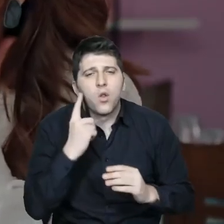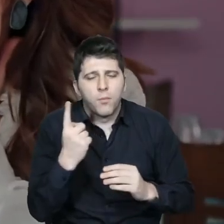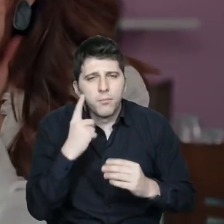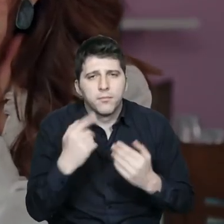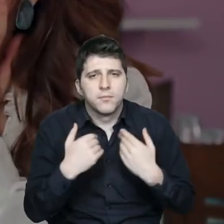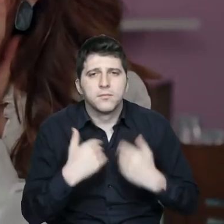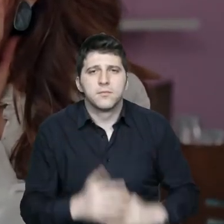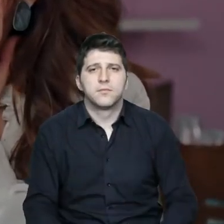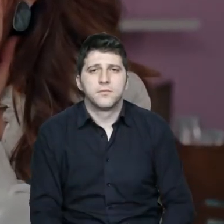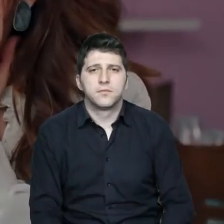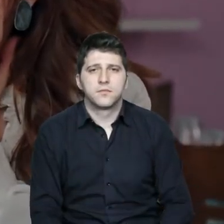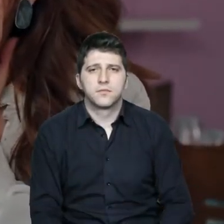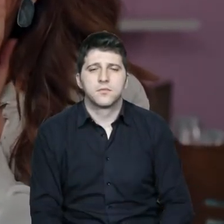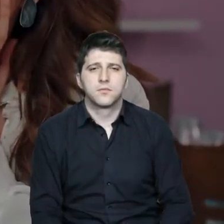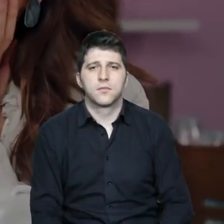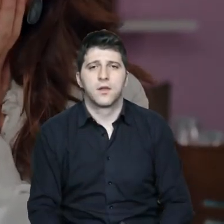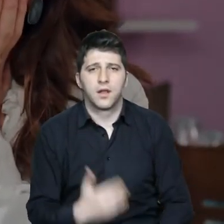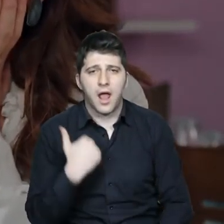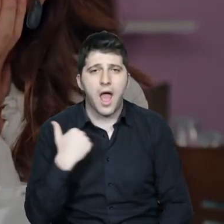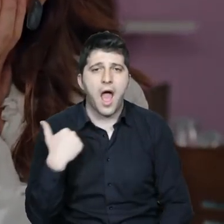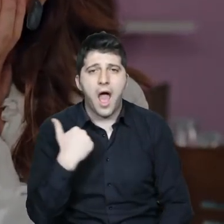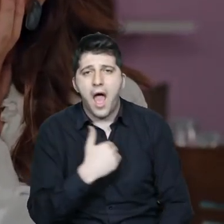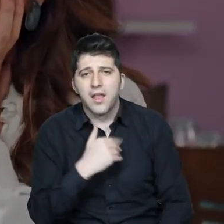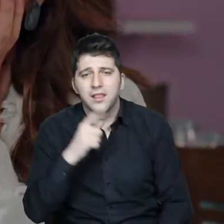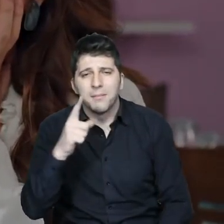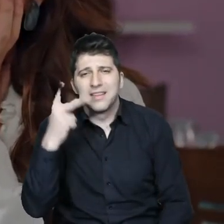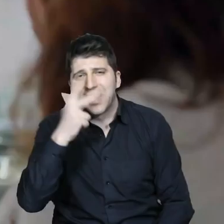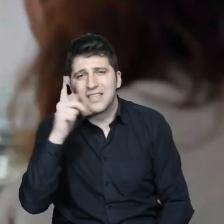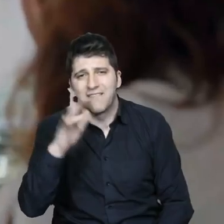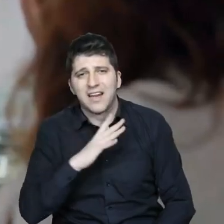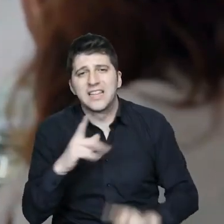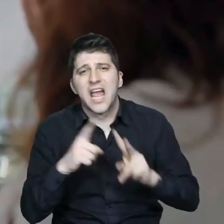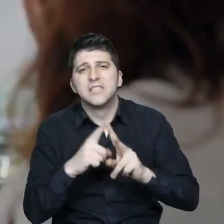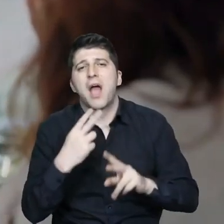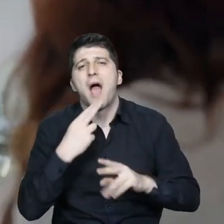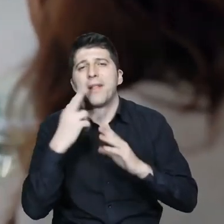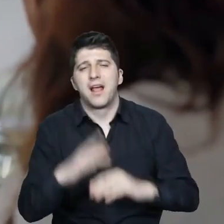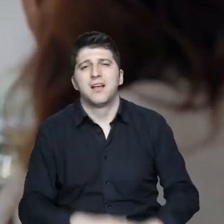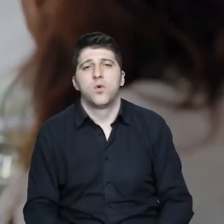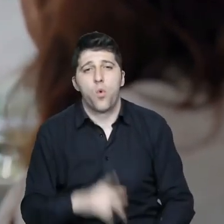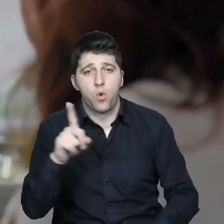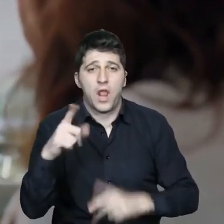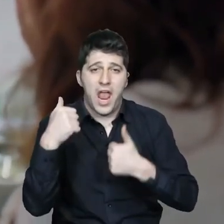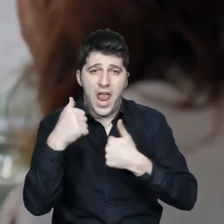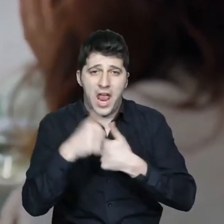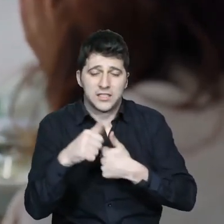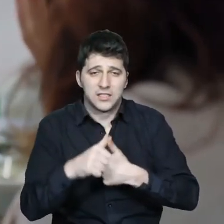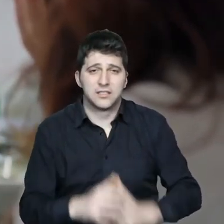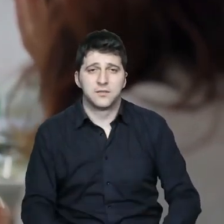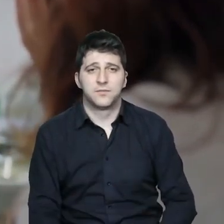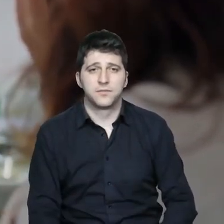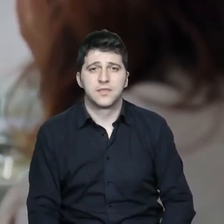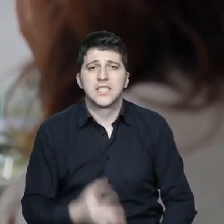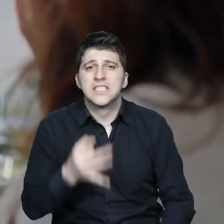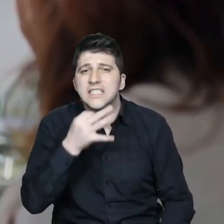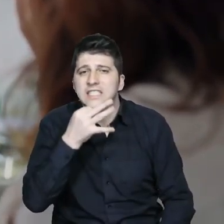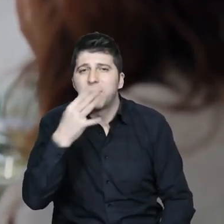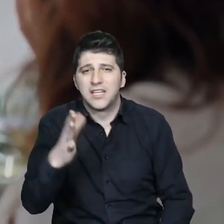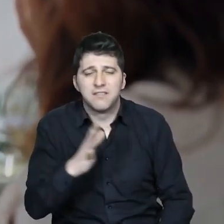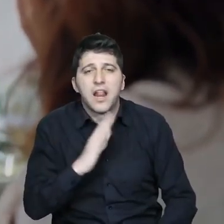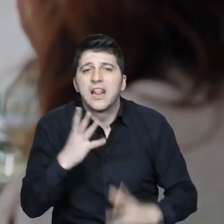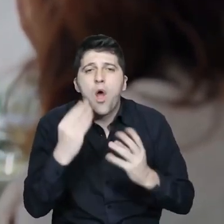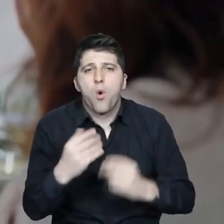he. Benim annemin ahiretlik teyzesi vardı Necmiye abla. Onun kocası da siparişler var